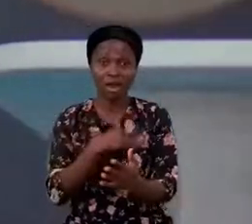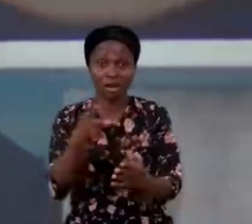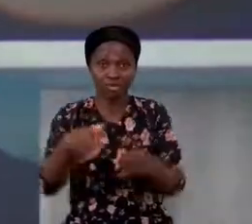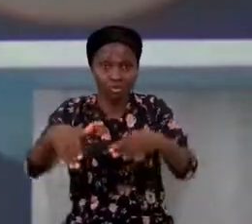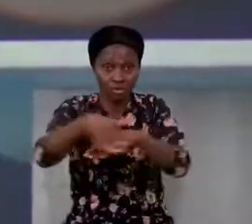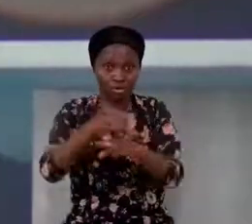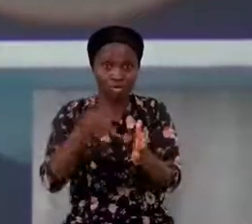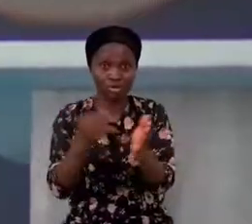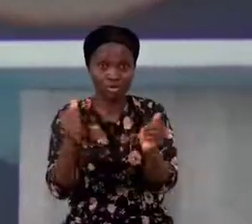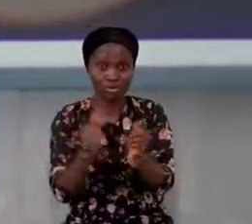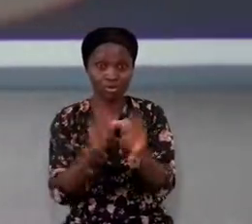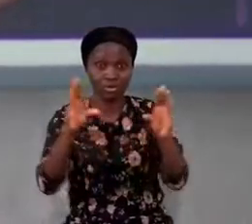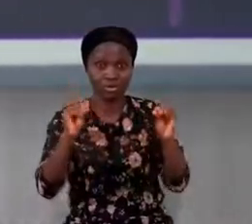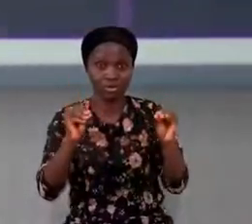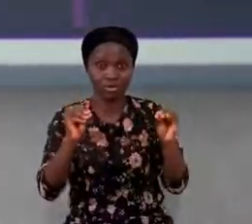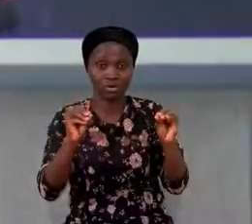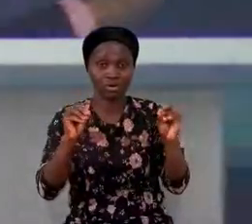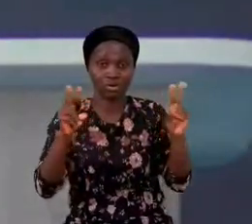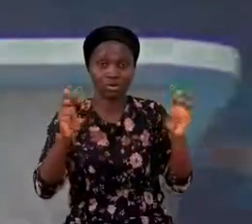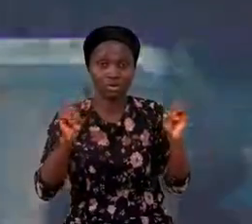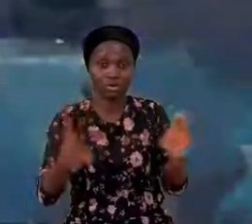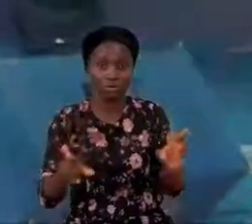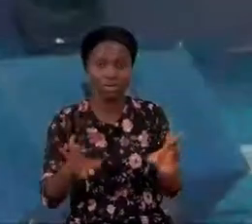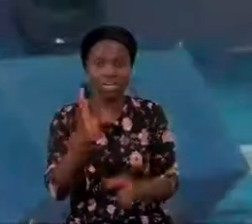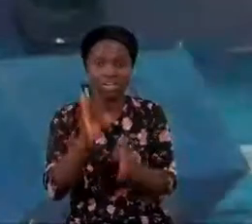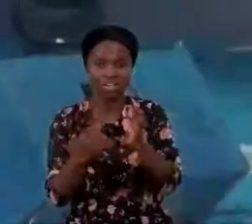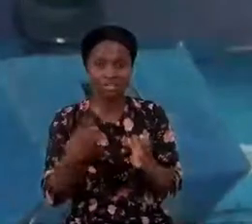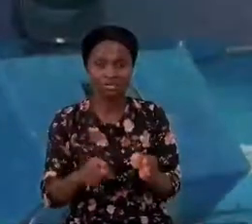degrés, 15 degrés,